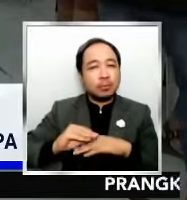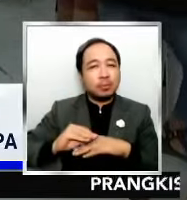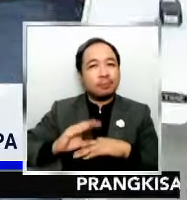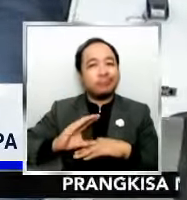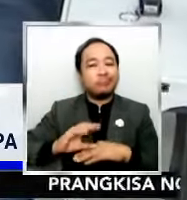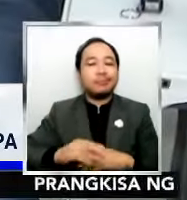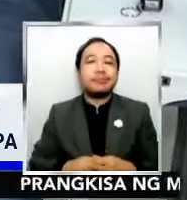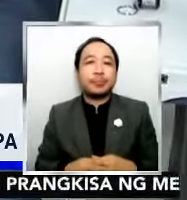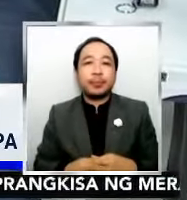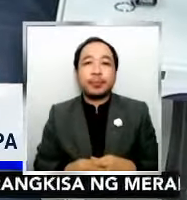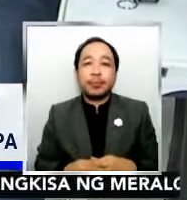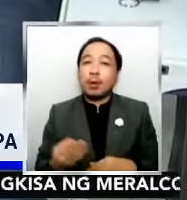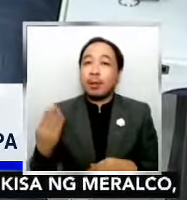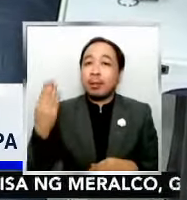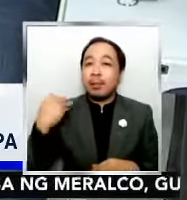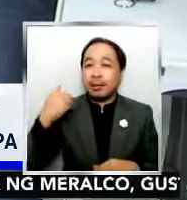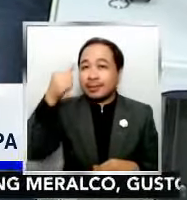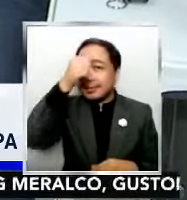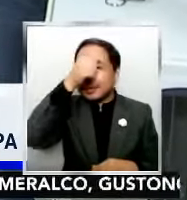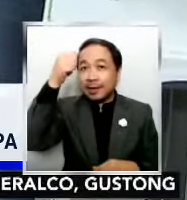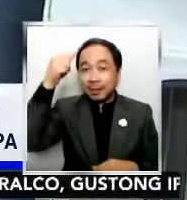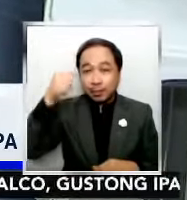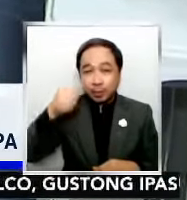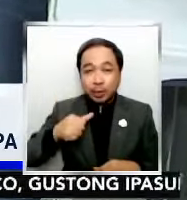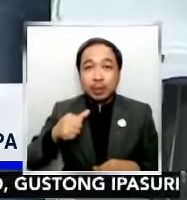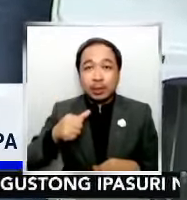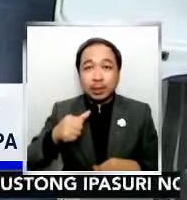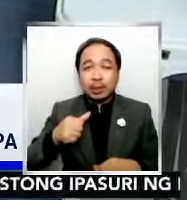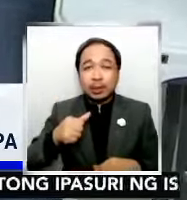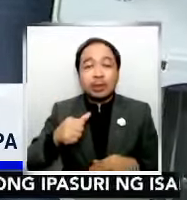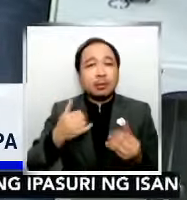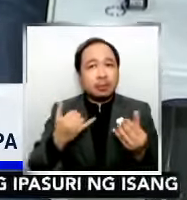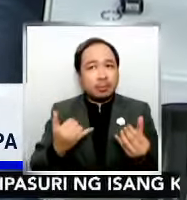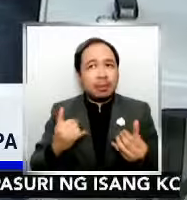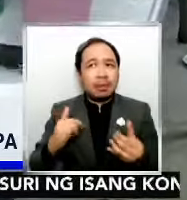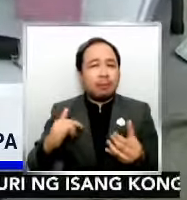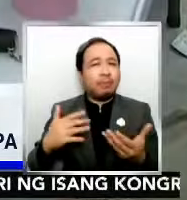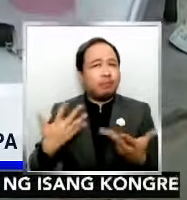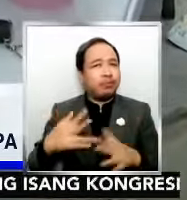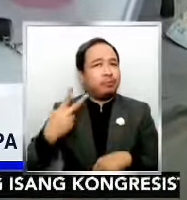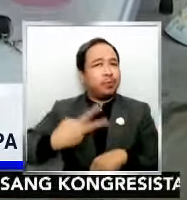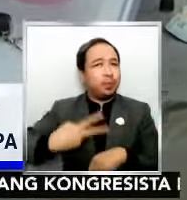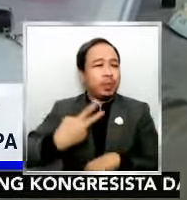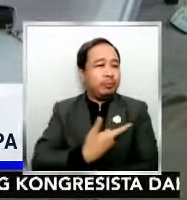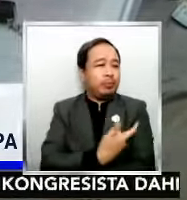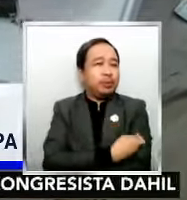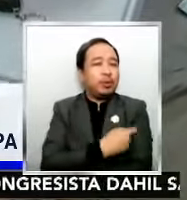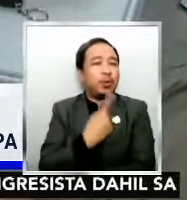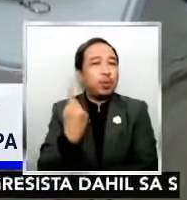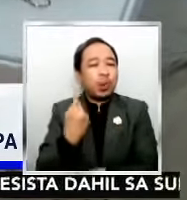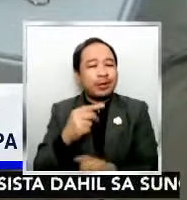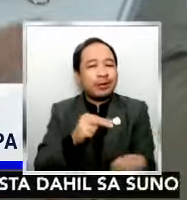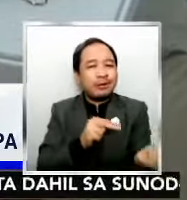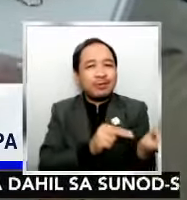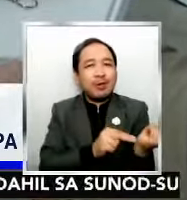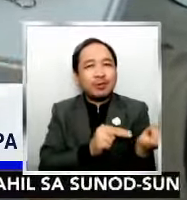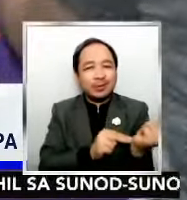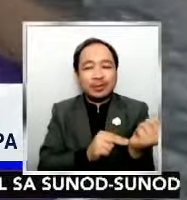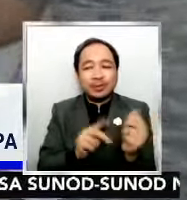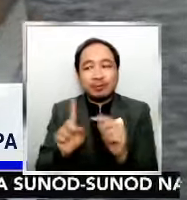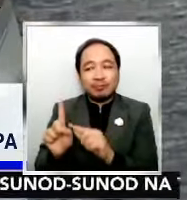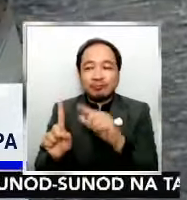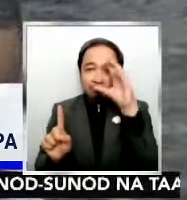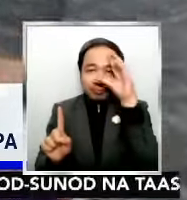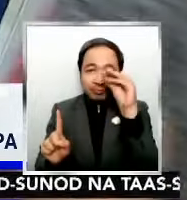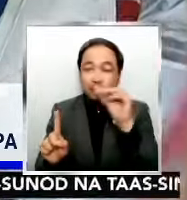Nitong Abril, fully vaccinated na ang nurse na si John Emerson. Pero para magampanan ang tungkulin niya bilang